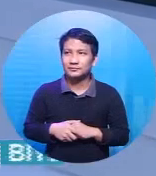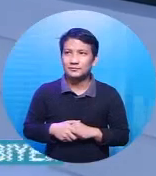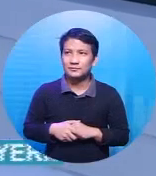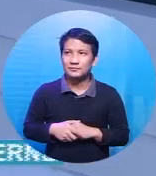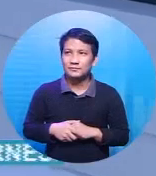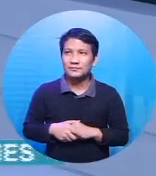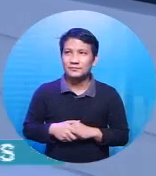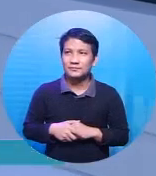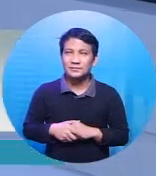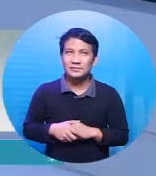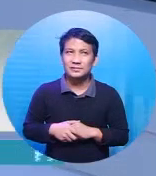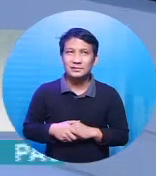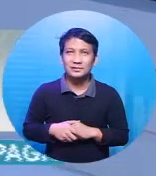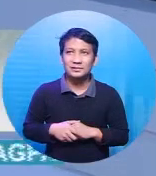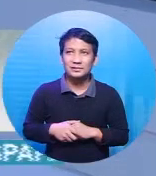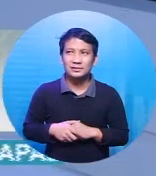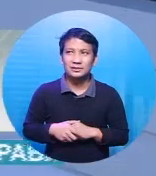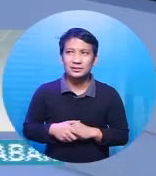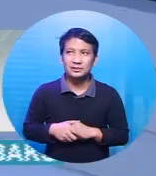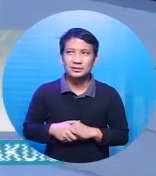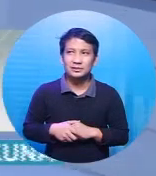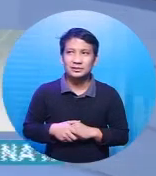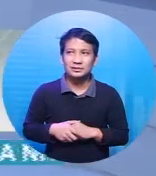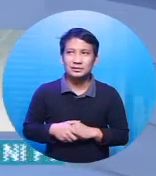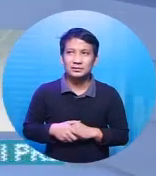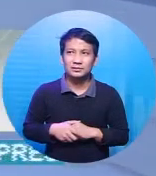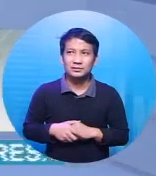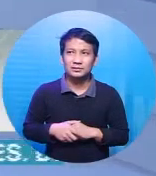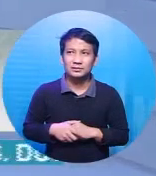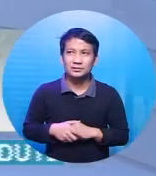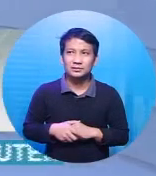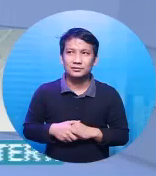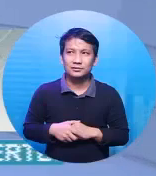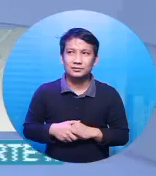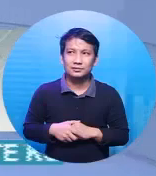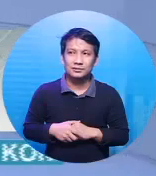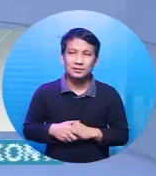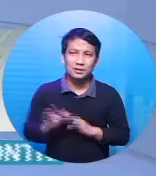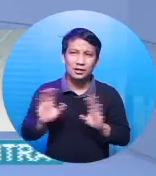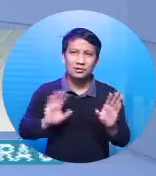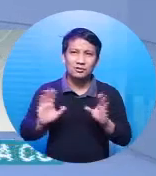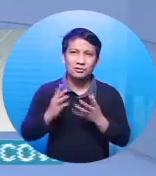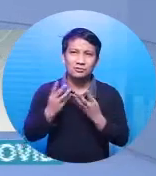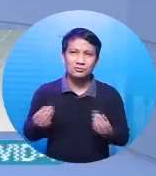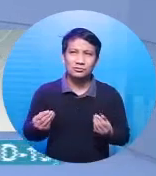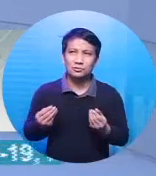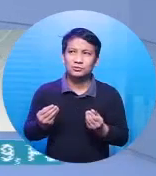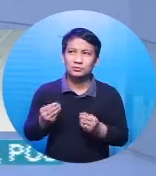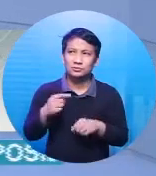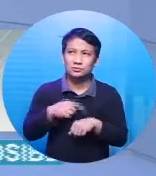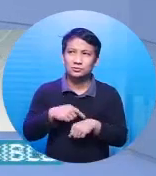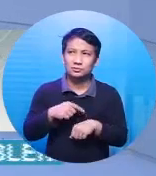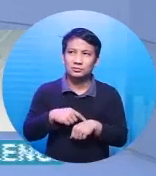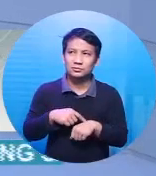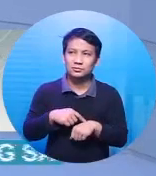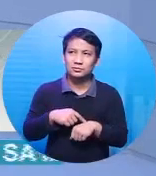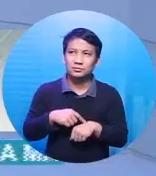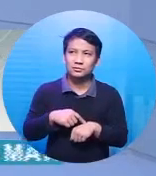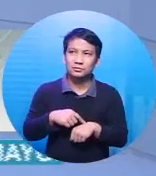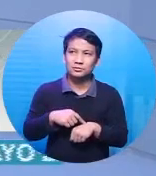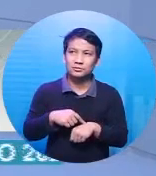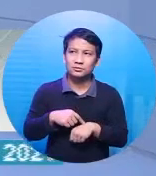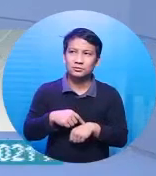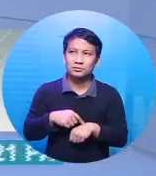Ma'am, okay, yung oras, ayan, tumatakbo. Ayoko ubusin yung oras ko sa'yo, madam. Pasensya na, madam, sir, wala naman kami